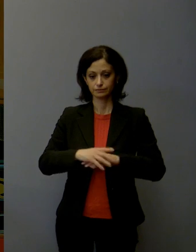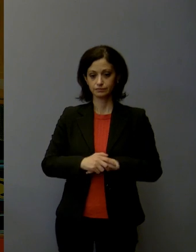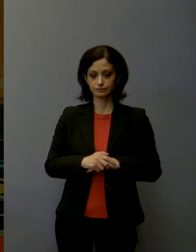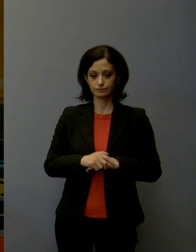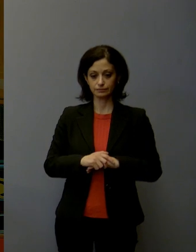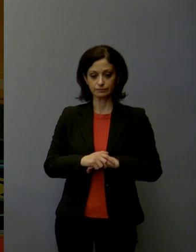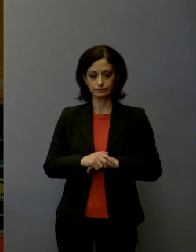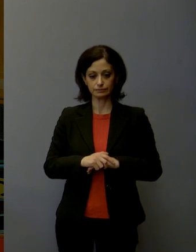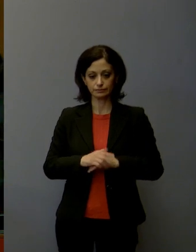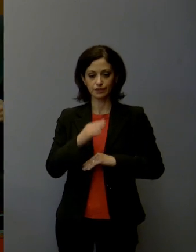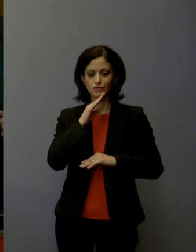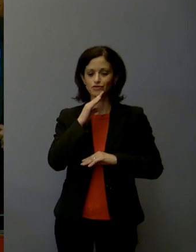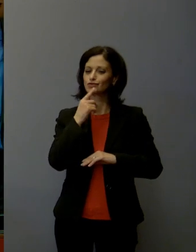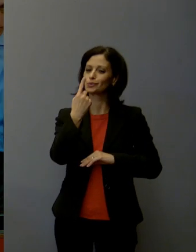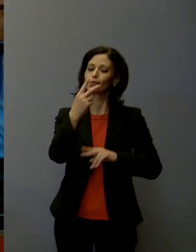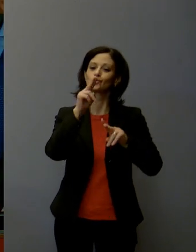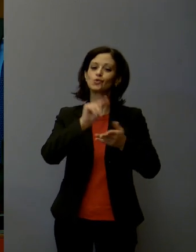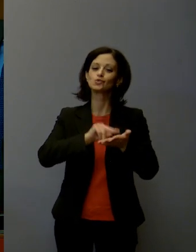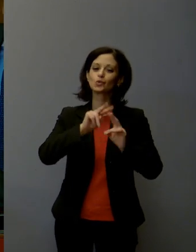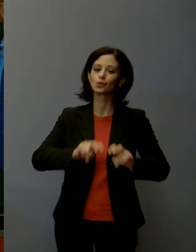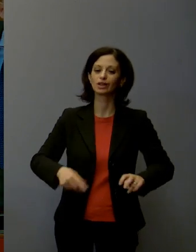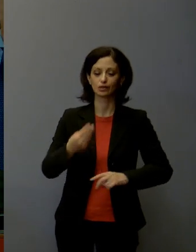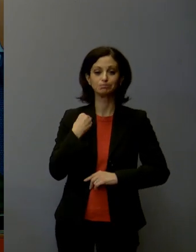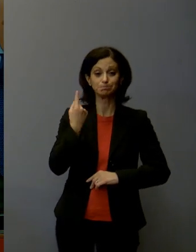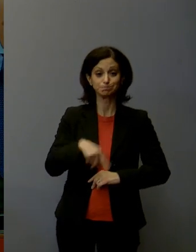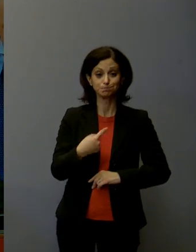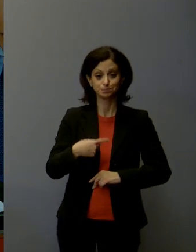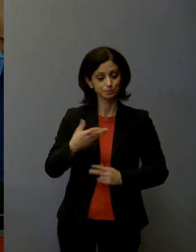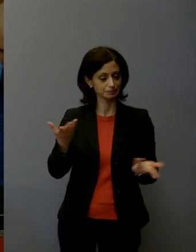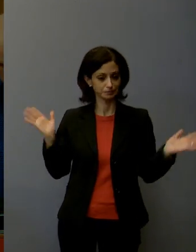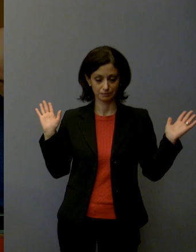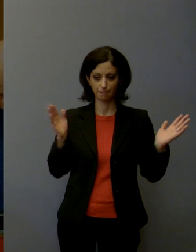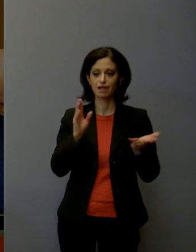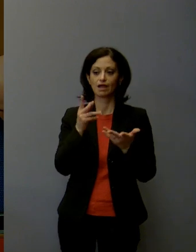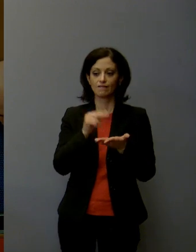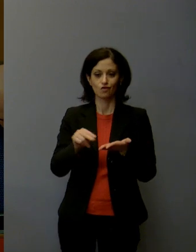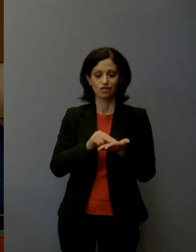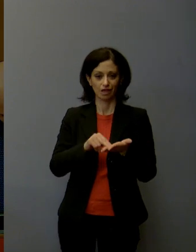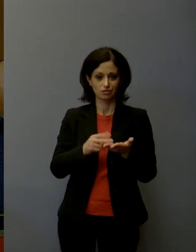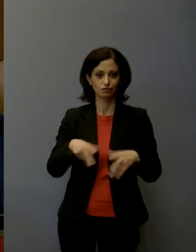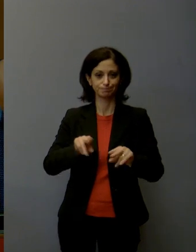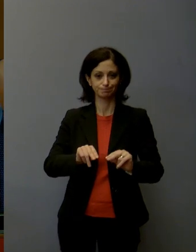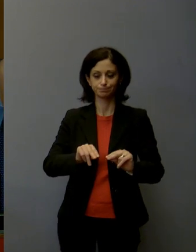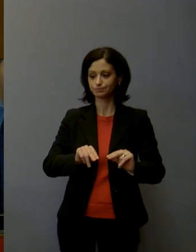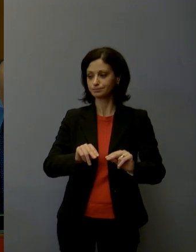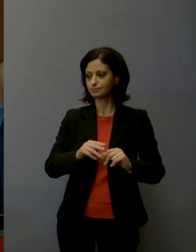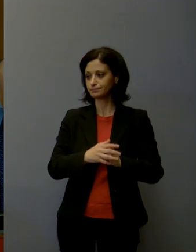basta basta uno scrutatore che ha chiesto di ripetere la votazione perché